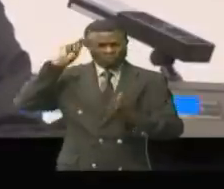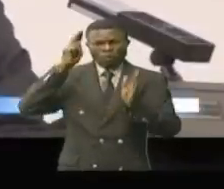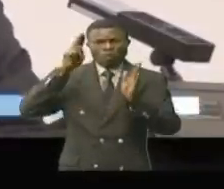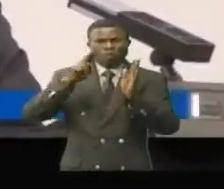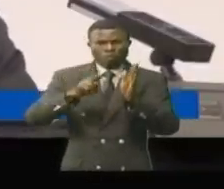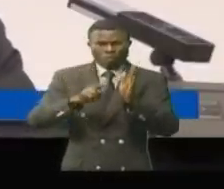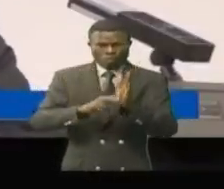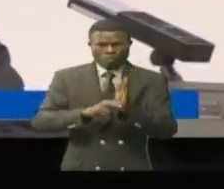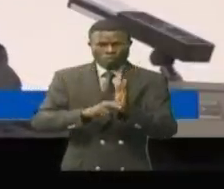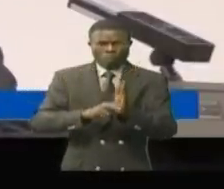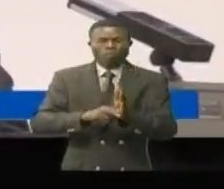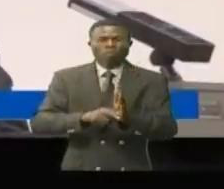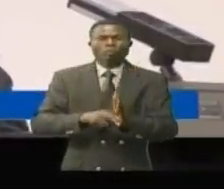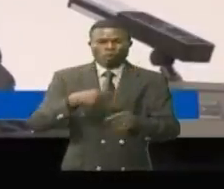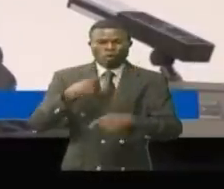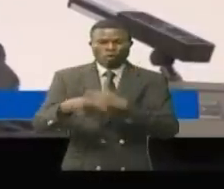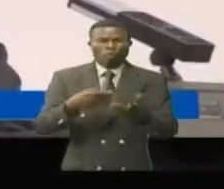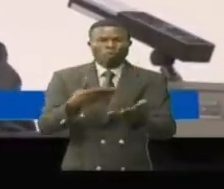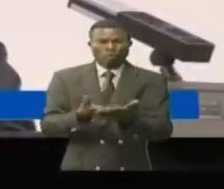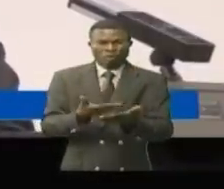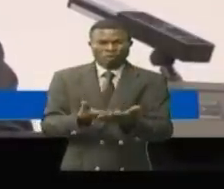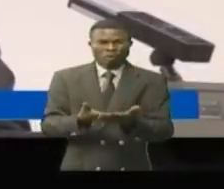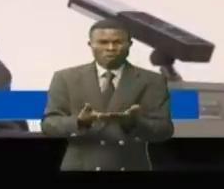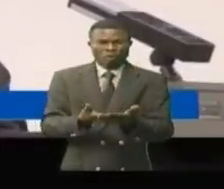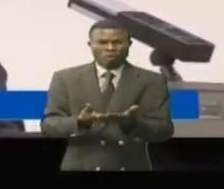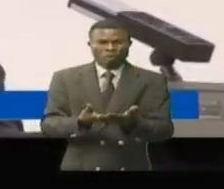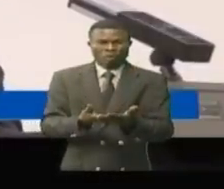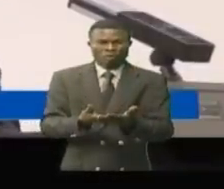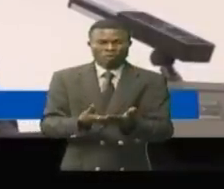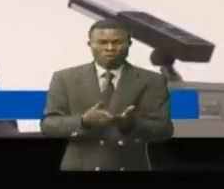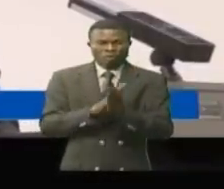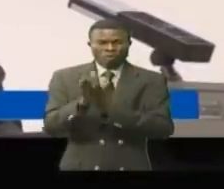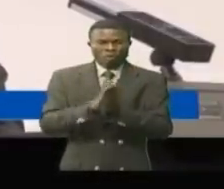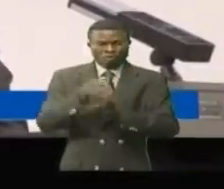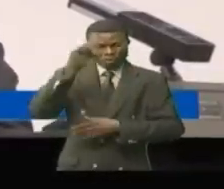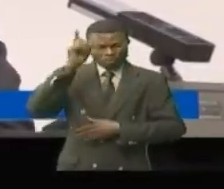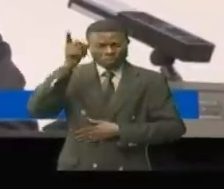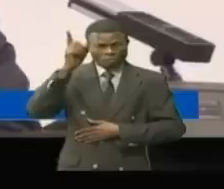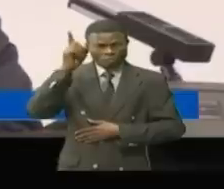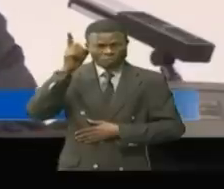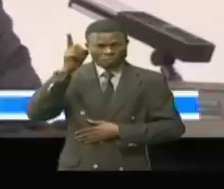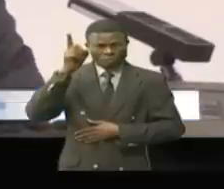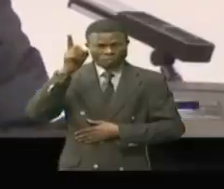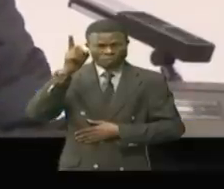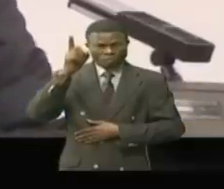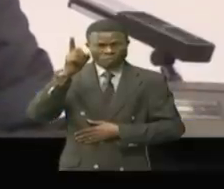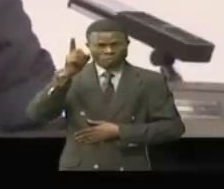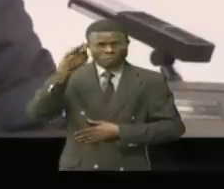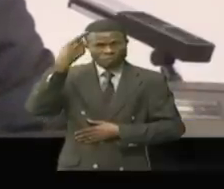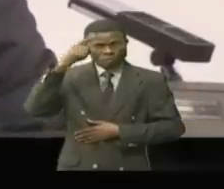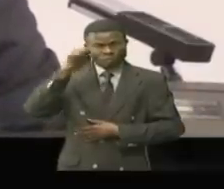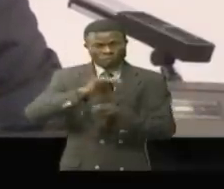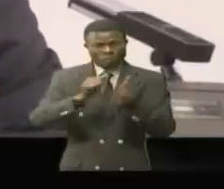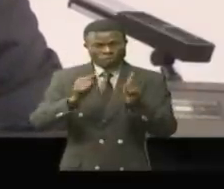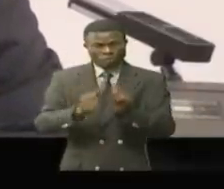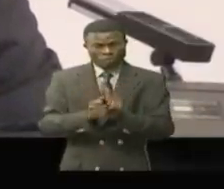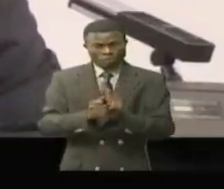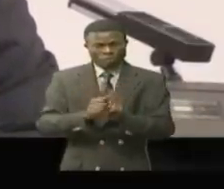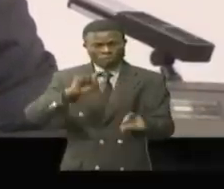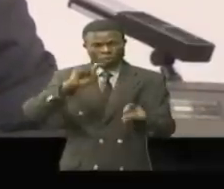en cours d'exécution met un accent particulier non seulement sur une série de